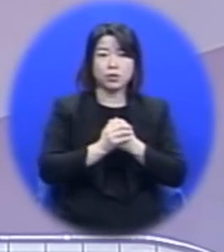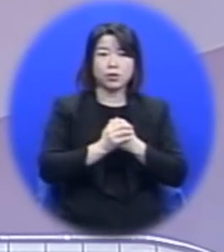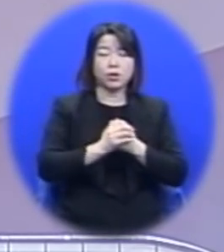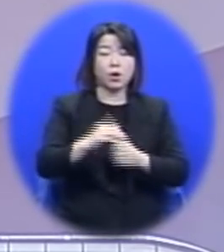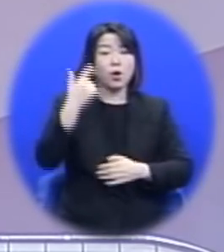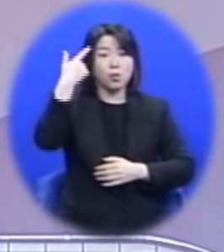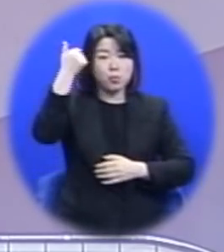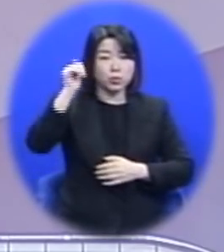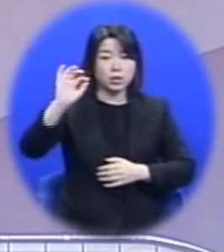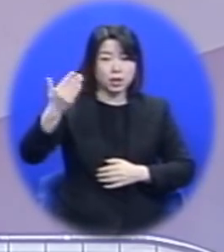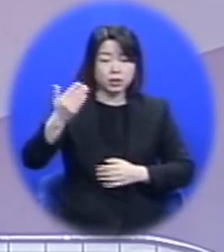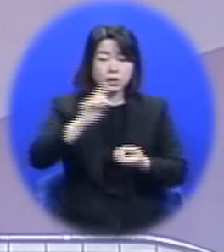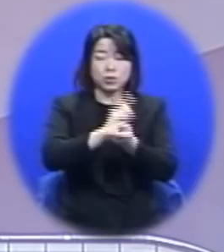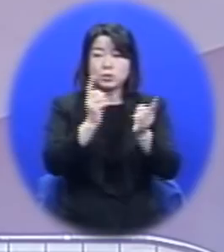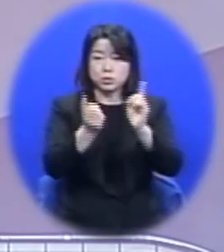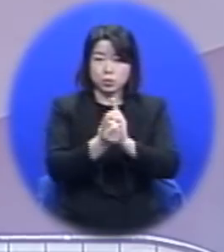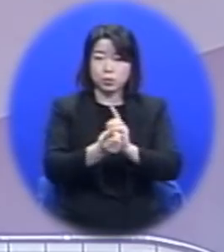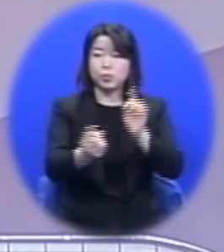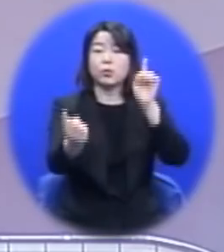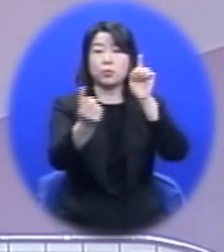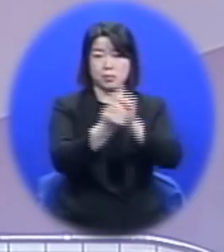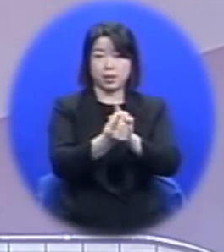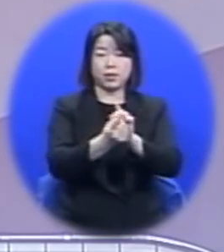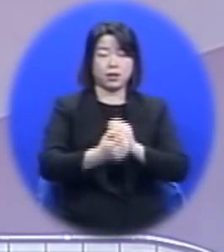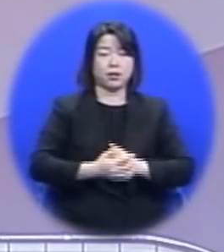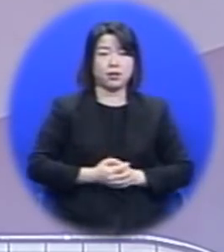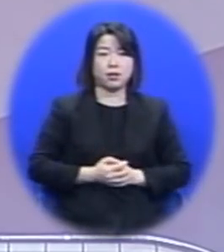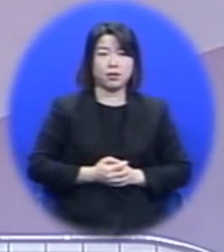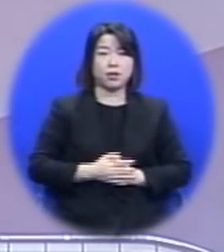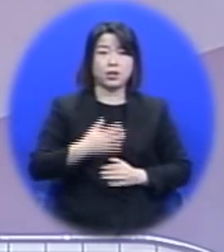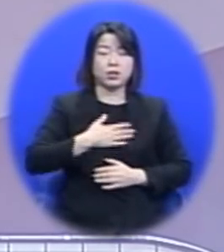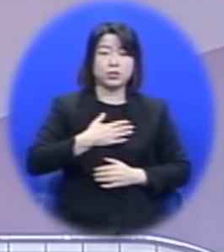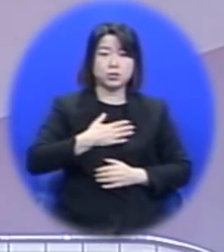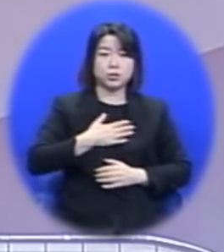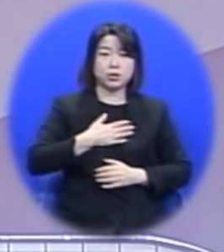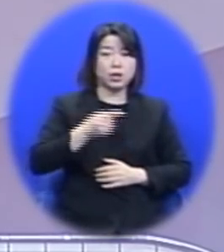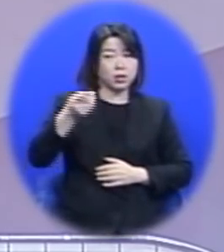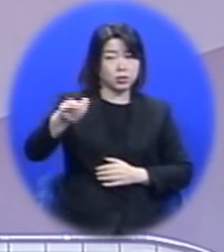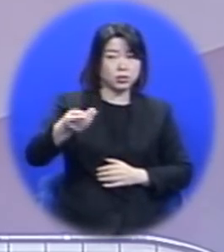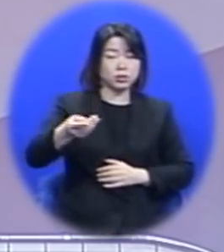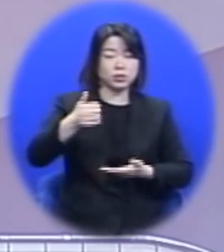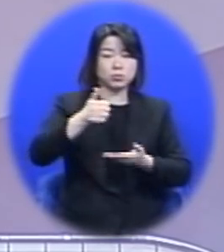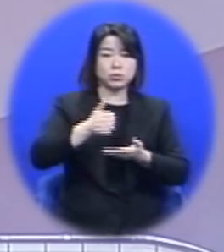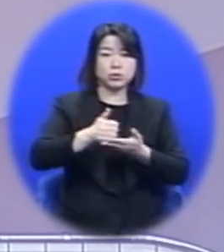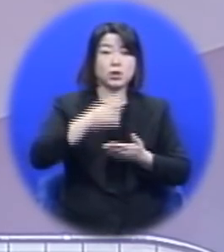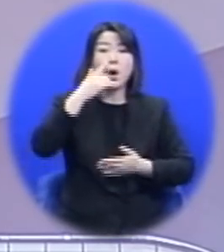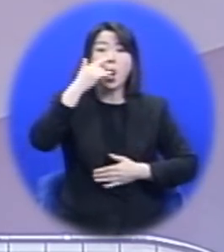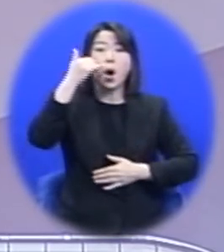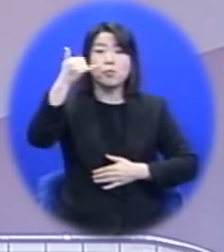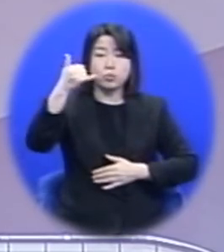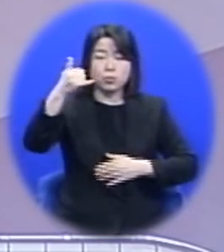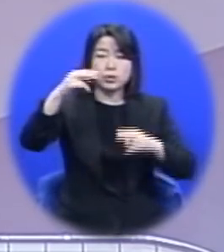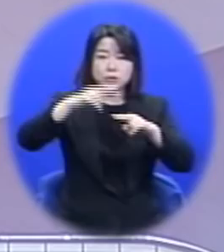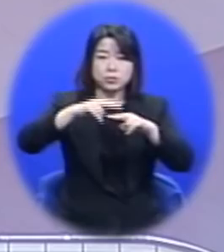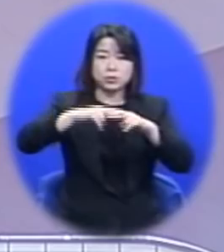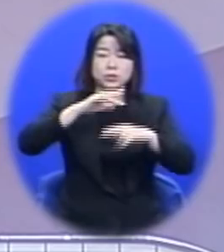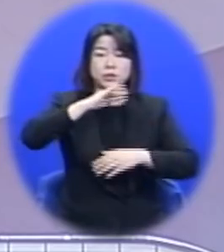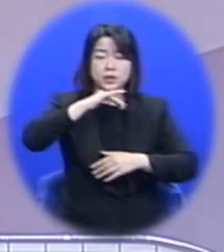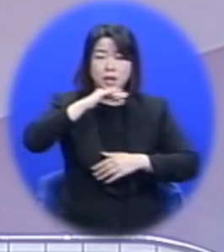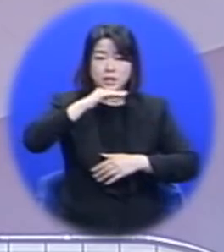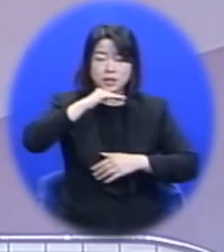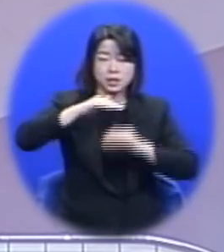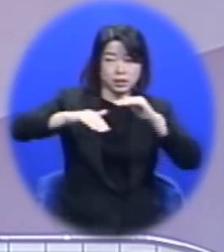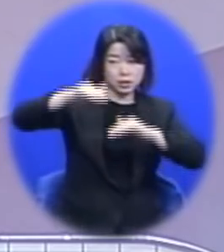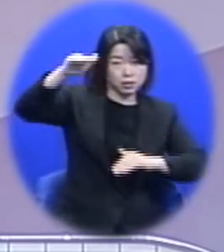목사가 되어서 만났어요. 목사와 목사로. 물론 저에게는 그분들은 거의 부모님과 같은 정도의